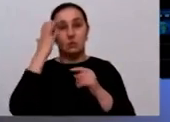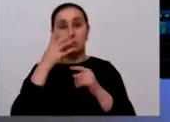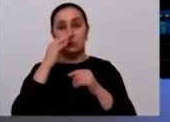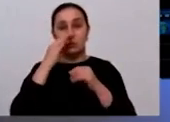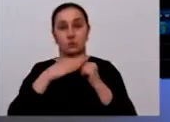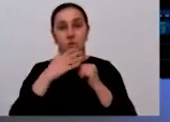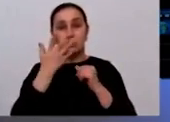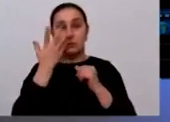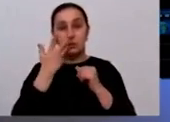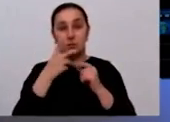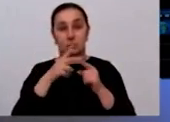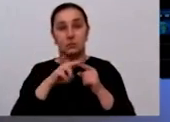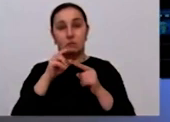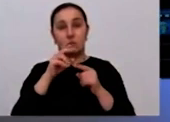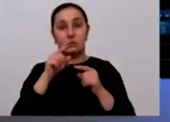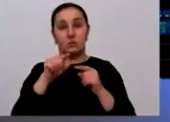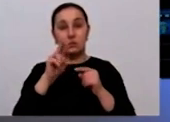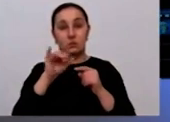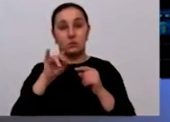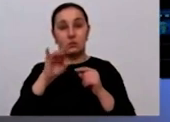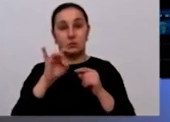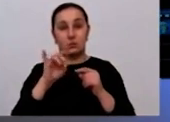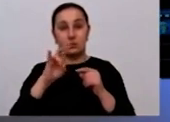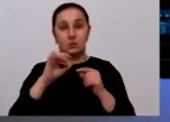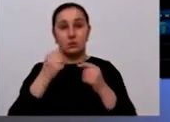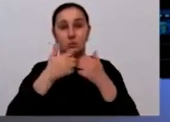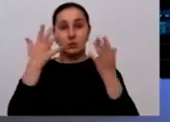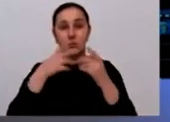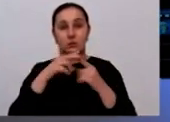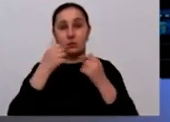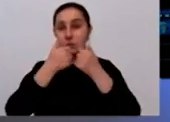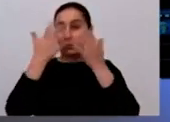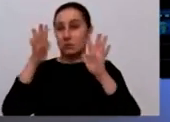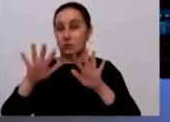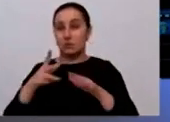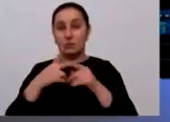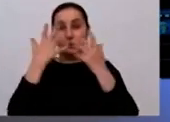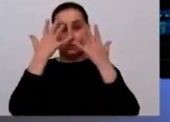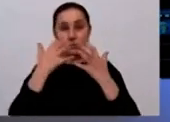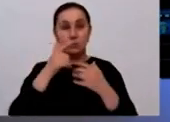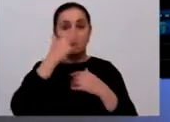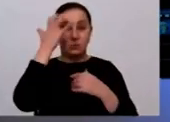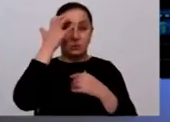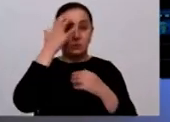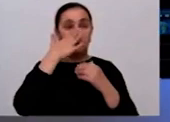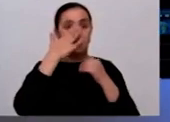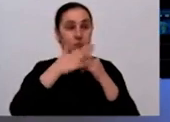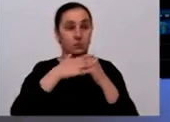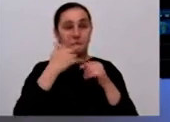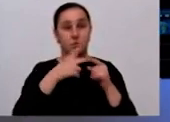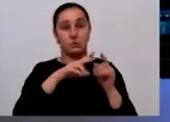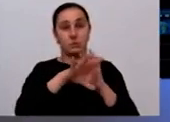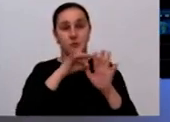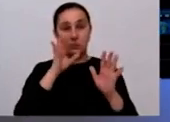yaqin rang bu kulrang hisoblanadi. Yorug' joylarni biz kulrang qilib olamiz, to'q joylarni qora va qoraga yaqin bo'lgan ranglar